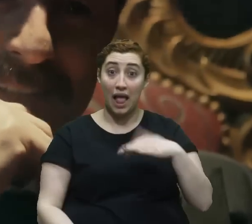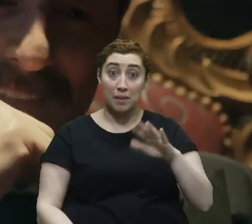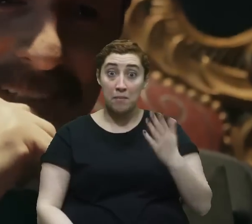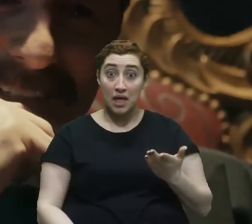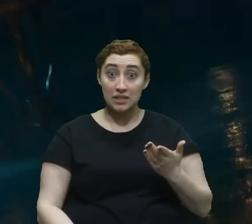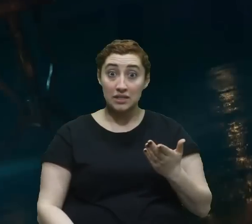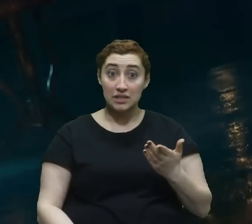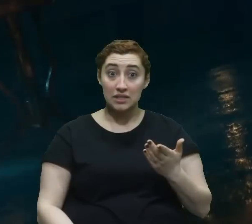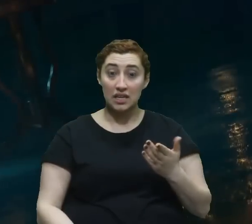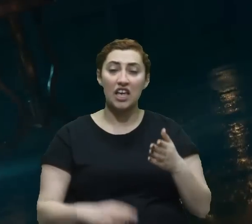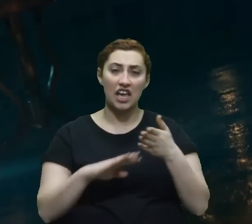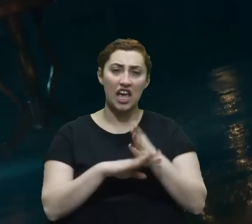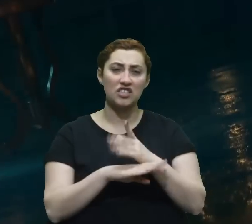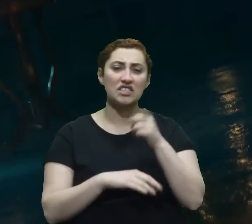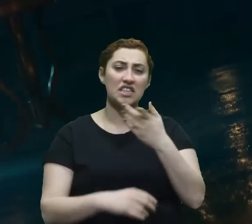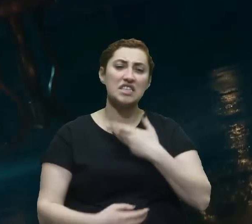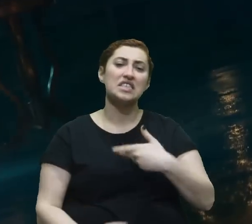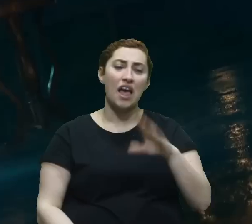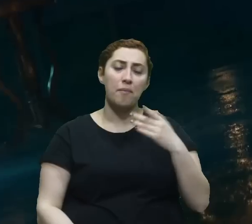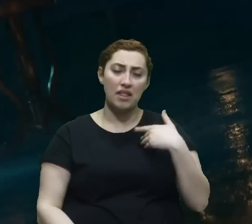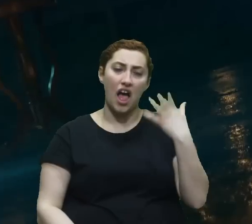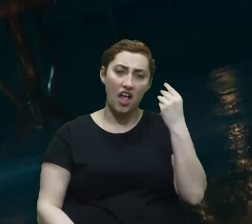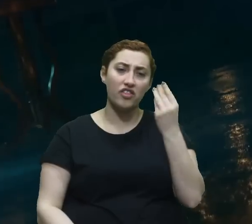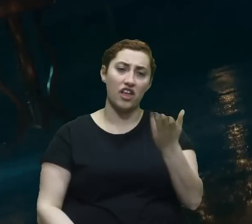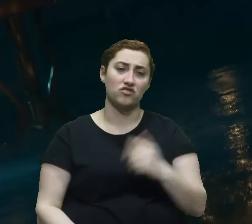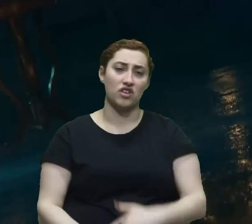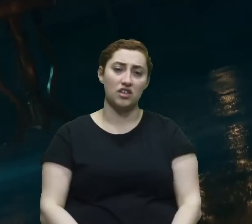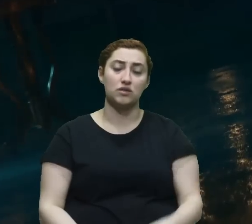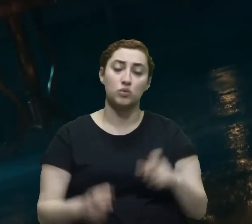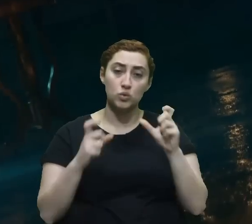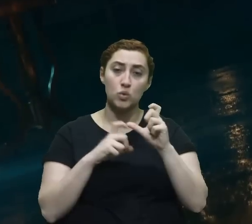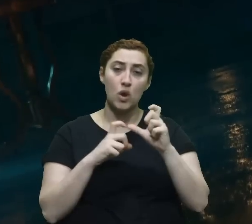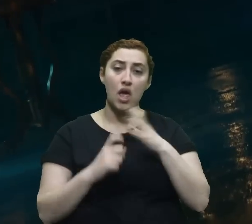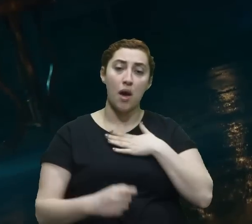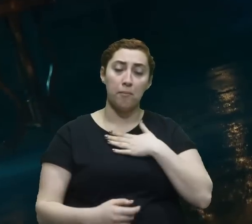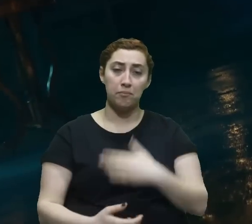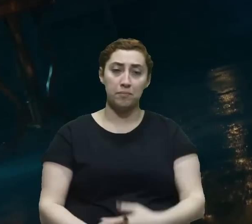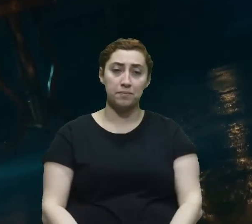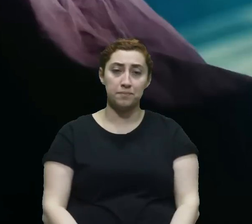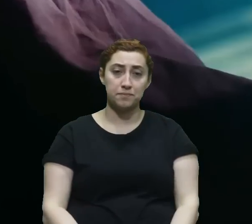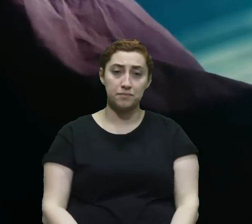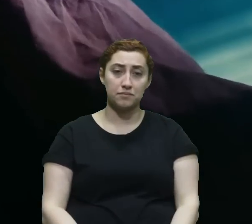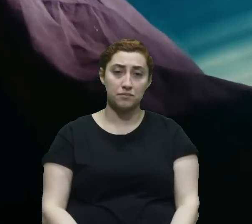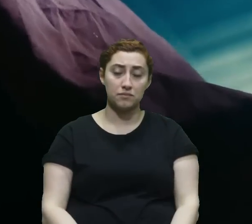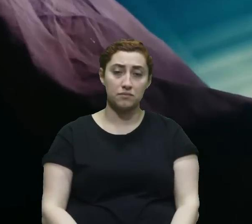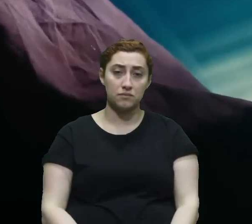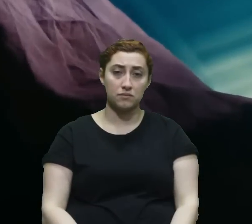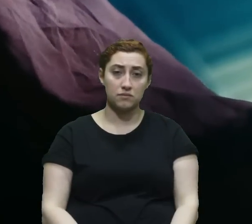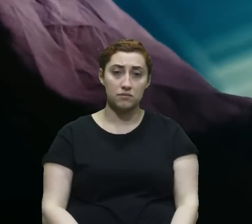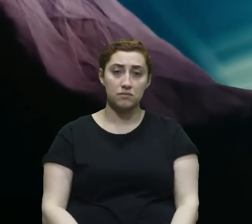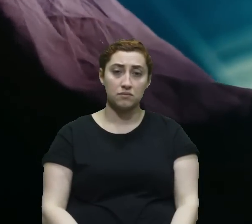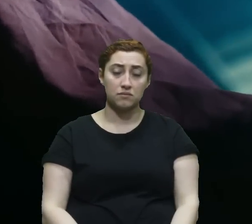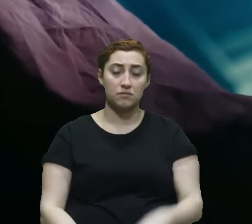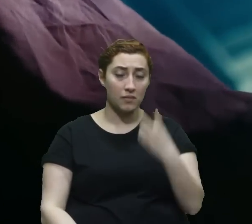gelmezse gerçekten seni sevmediğini anlayacaksın Süreyya'm. Süreyya çuvalın altında